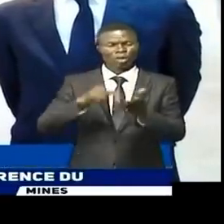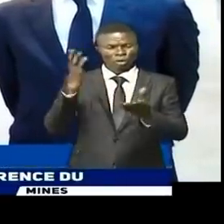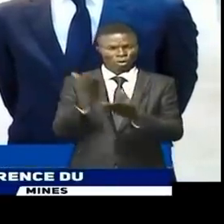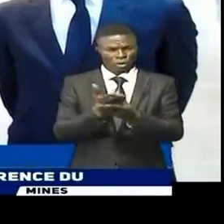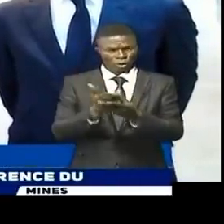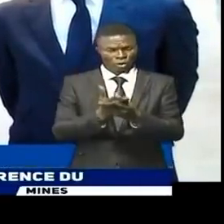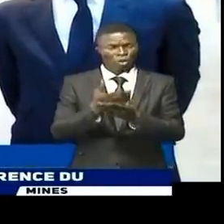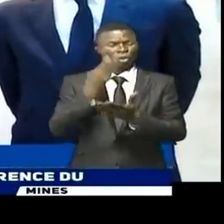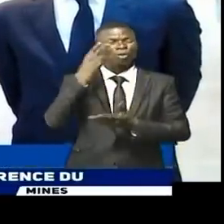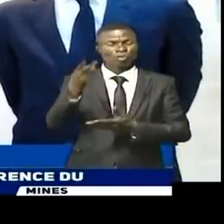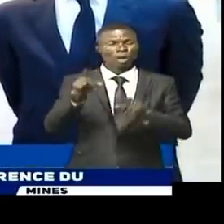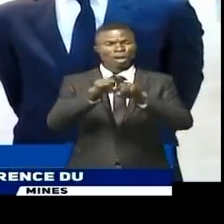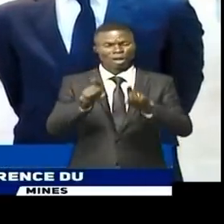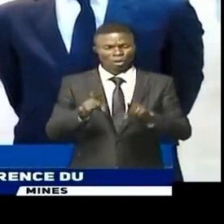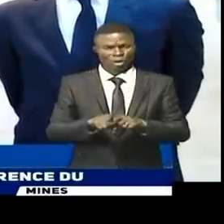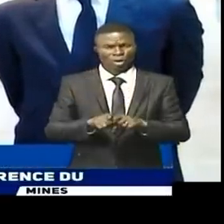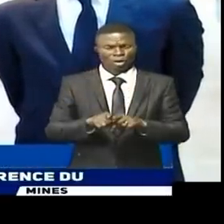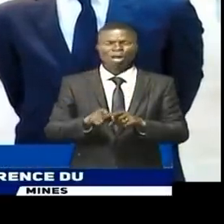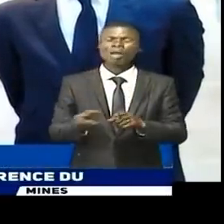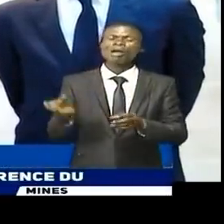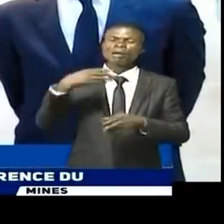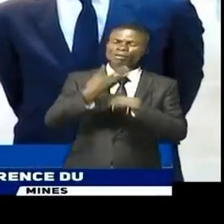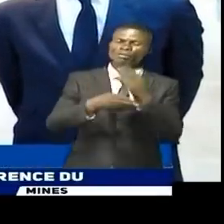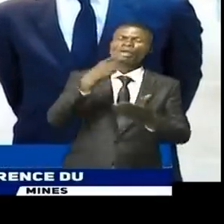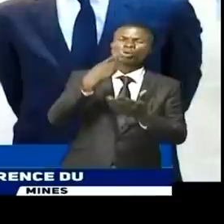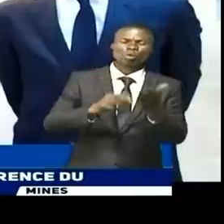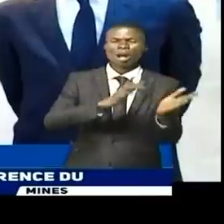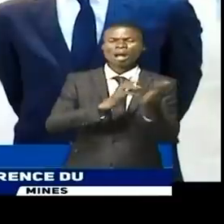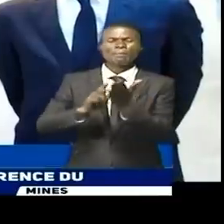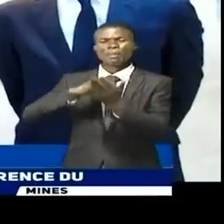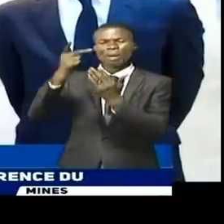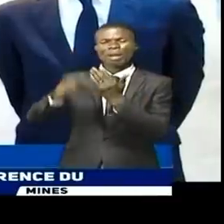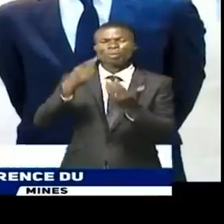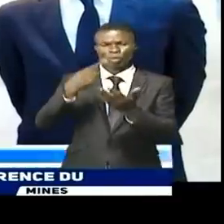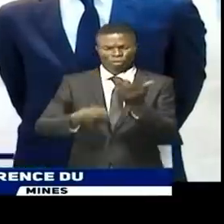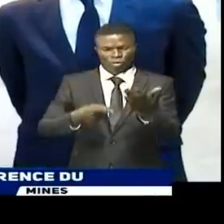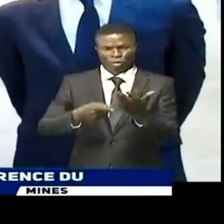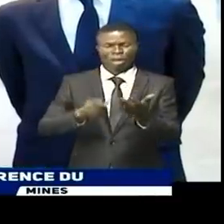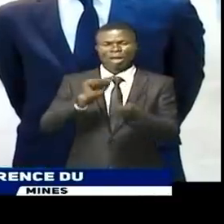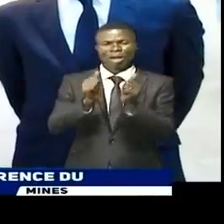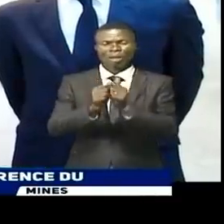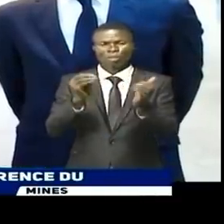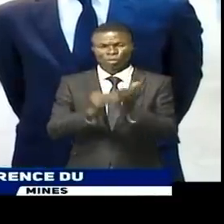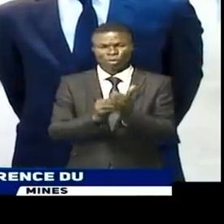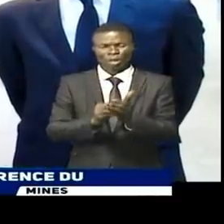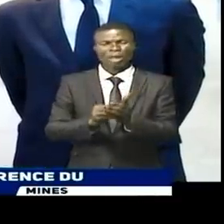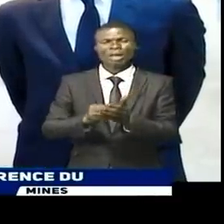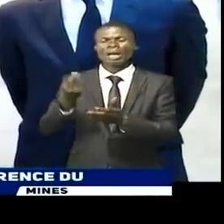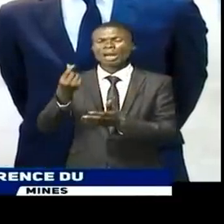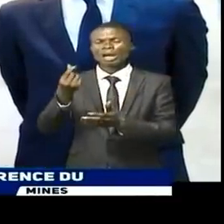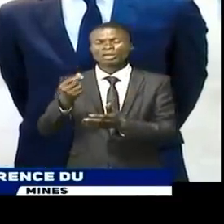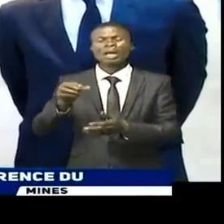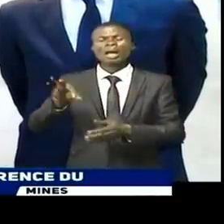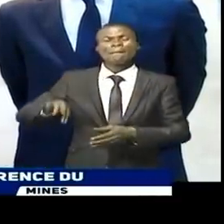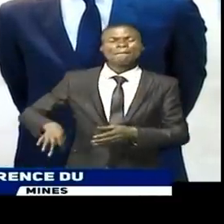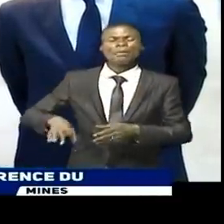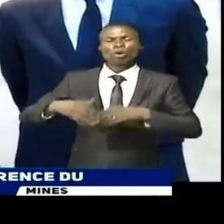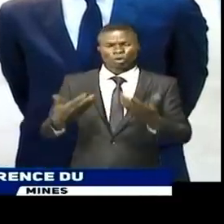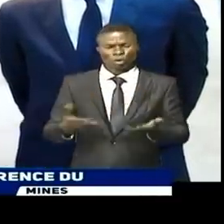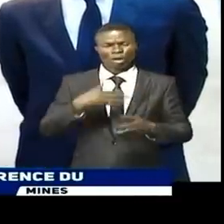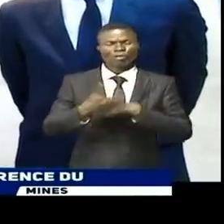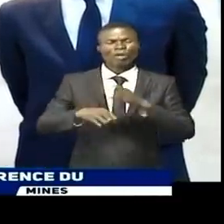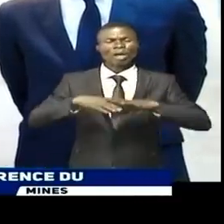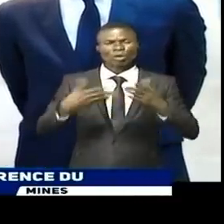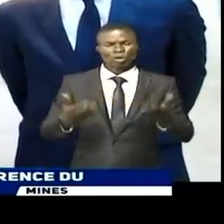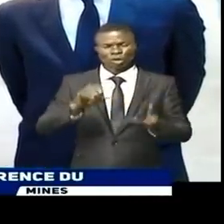questions de voir aussi qu'est-ce qui vous doit être clarifiée et aussi l'autre aspect c'est au niveau des revenus miniers comment faire pour assurer une